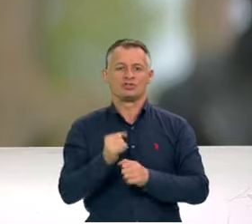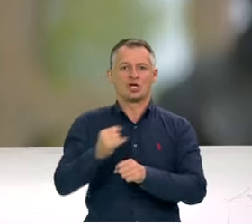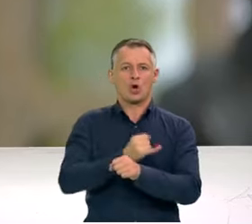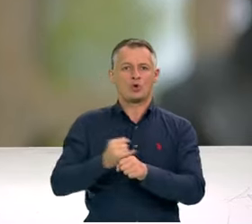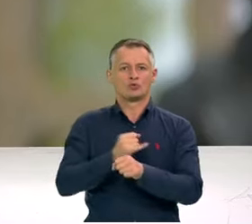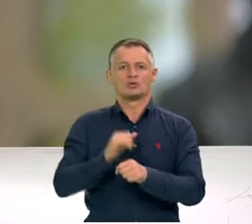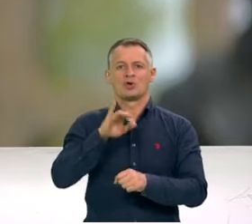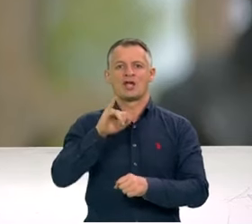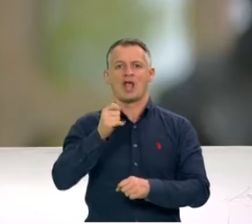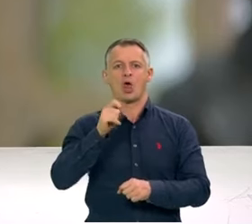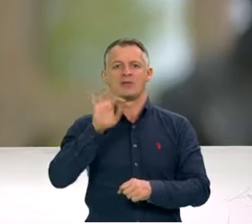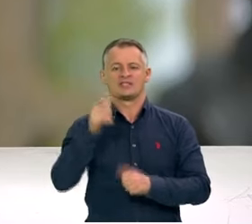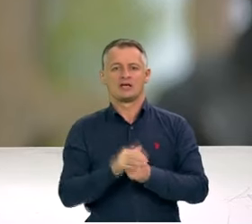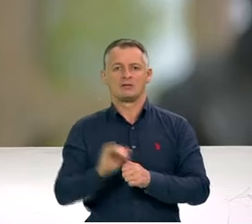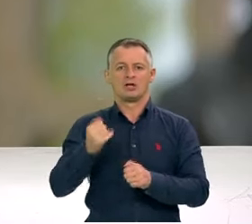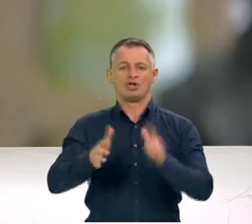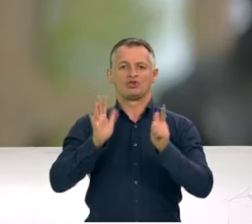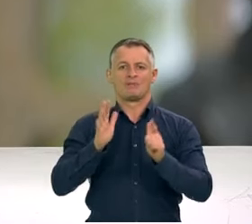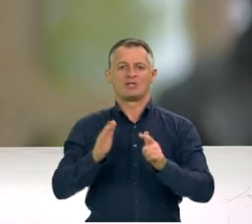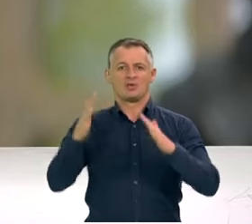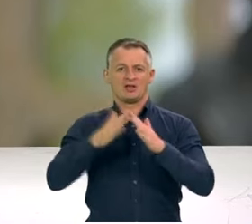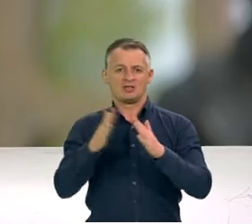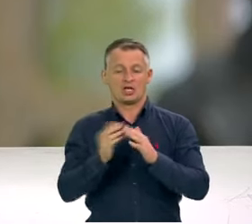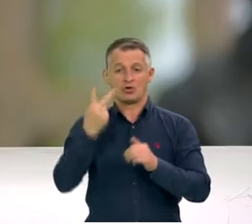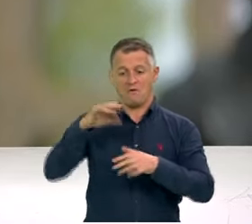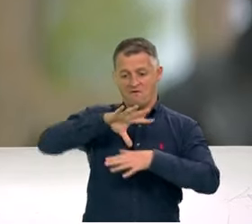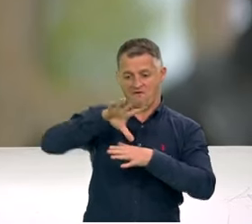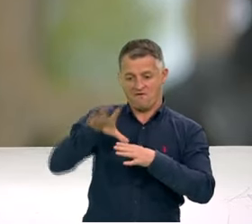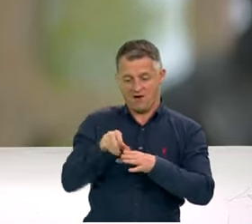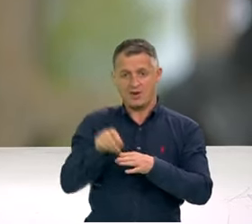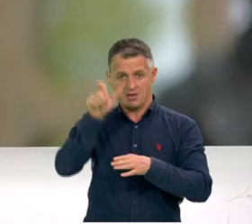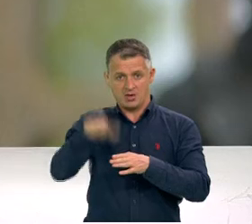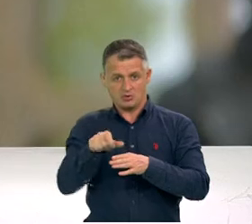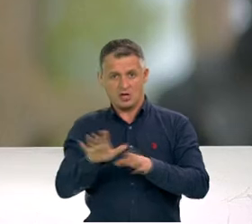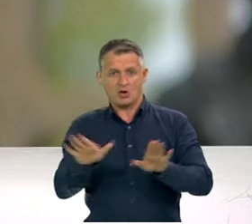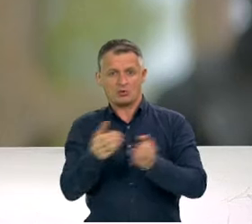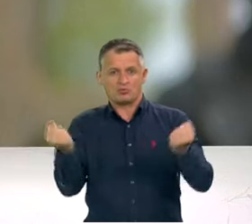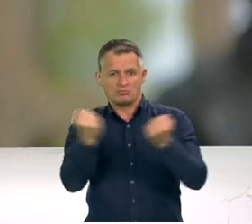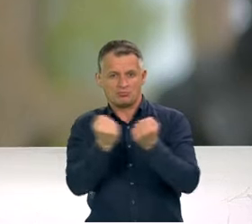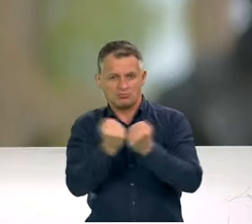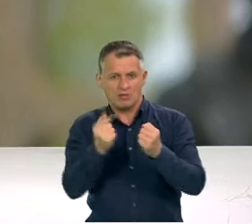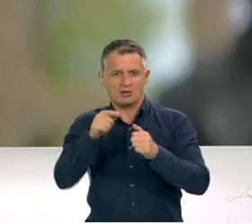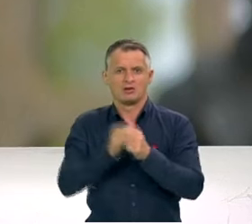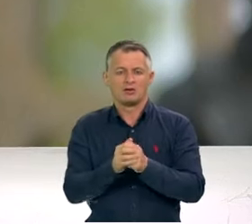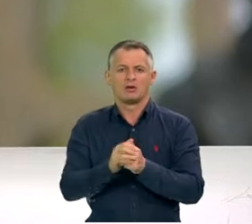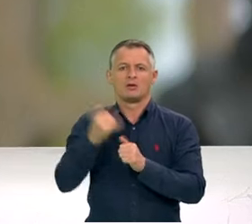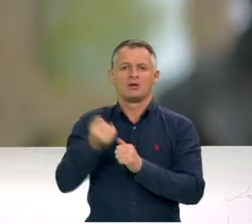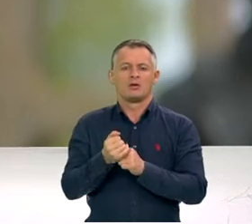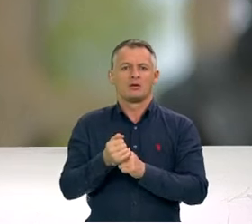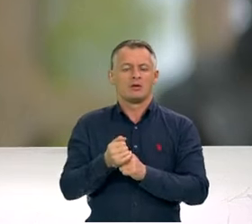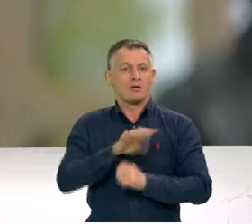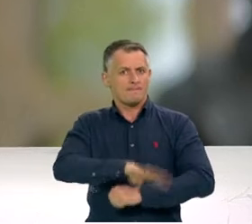17 adrese două familii de interlopi erau la un pas să înceapă un război în stradă captura în urma descinderii mamut a fost una